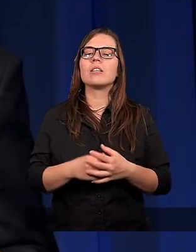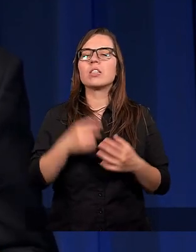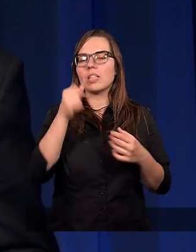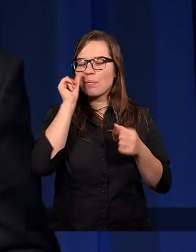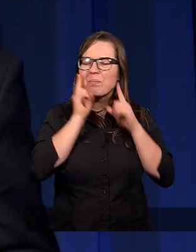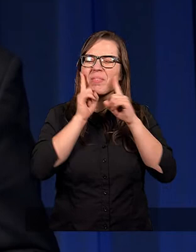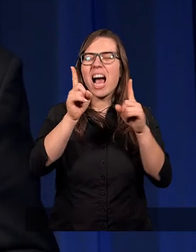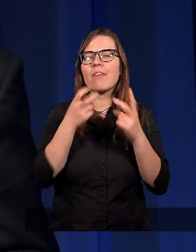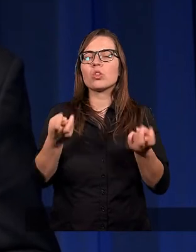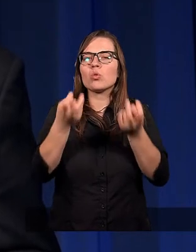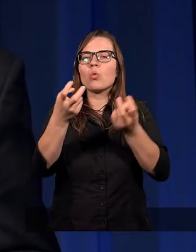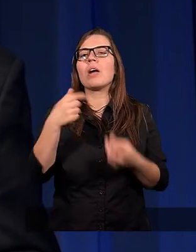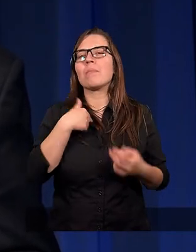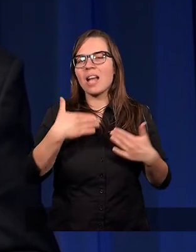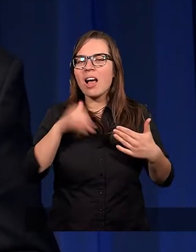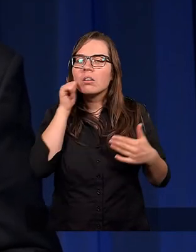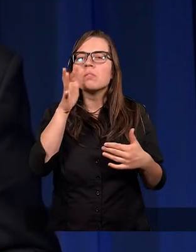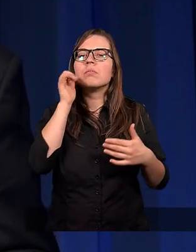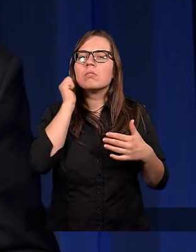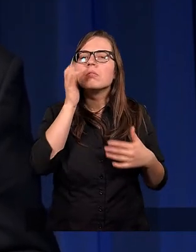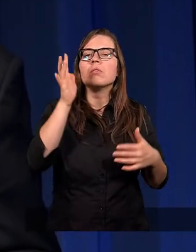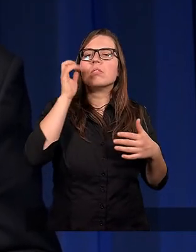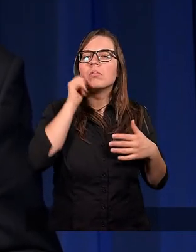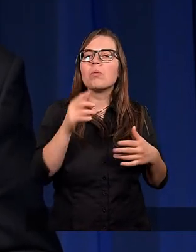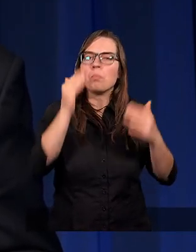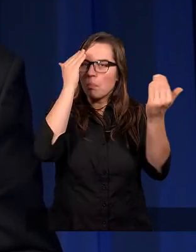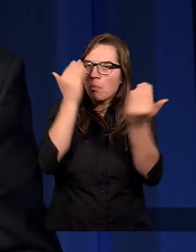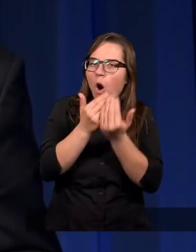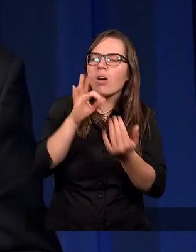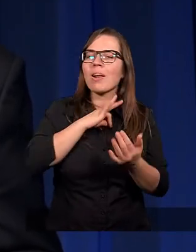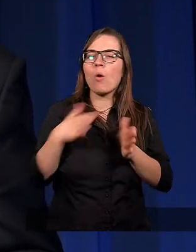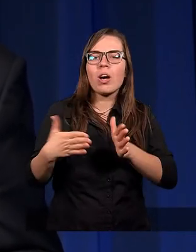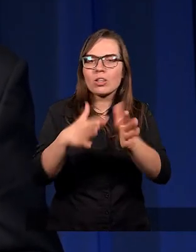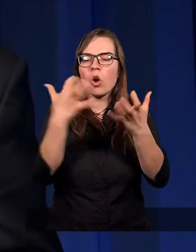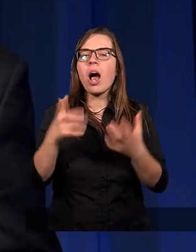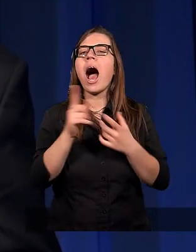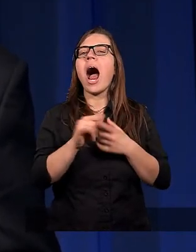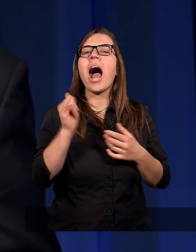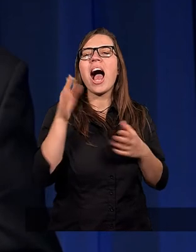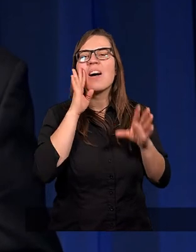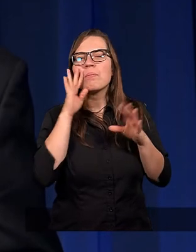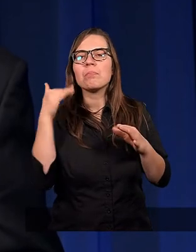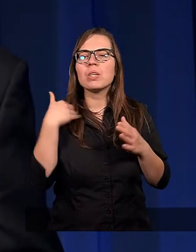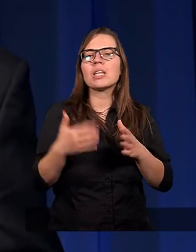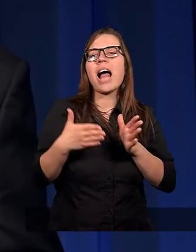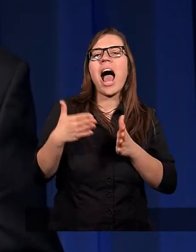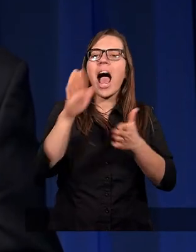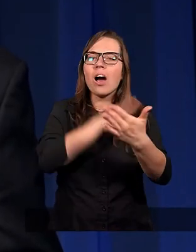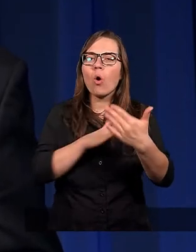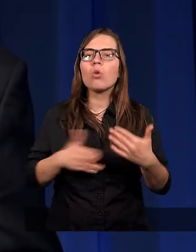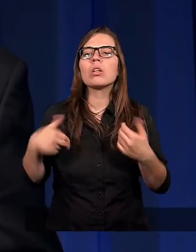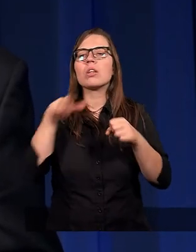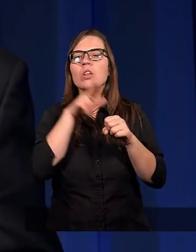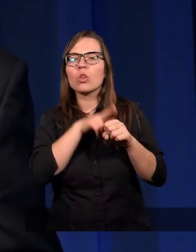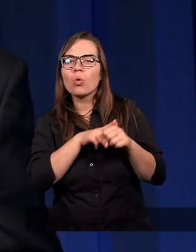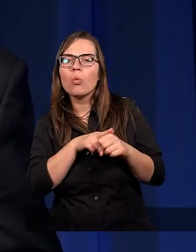Wprawdzie szukają mnie dzień w dzień i pragną poznać moje drogi, jakby byli narodem, który